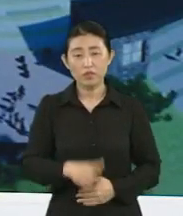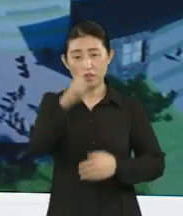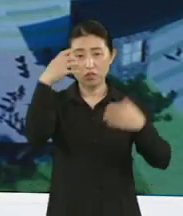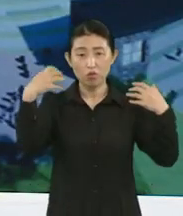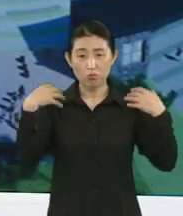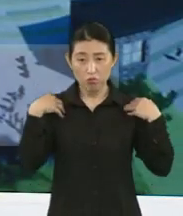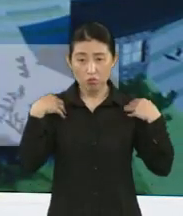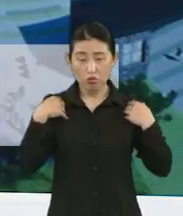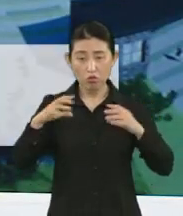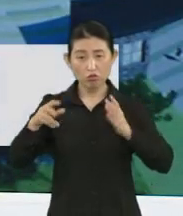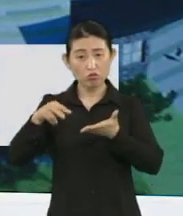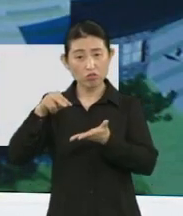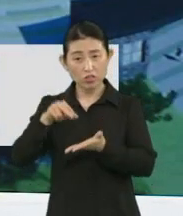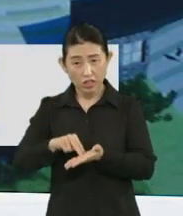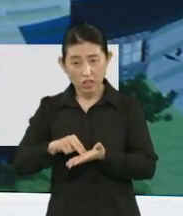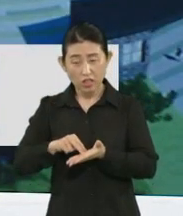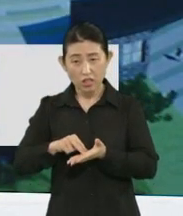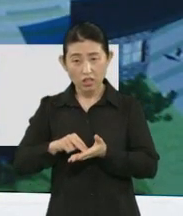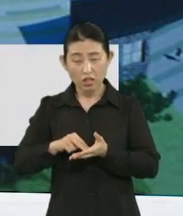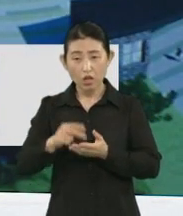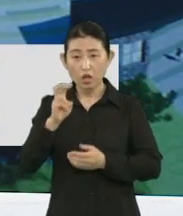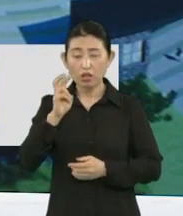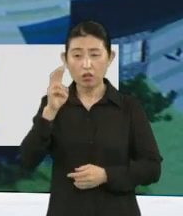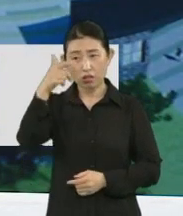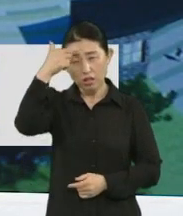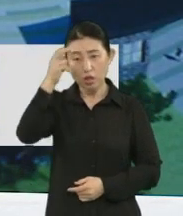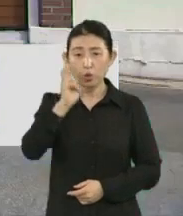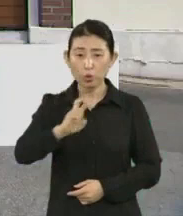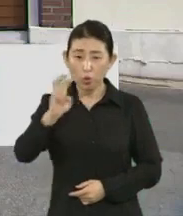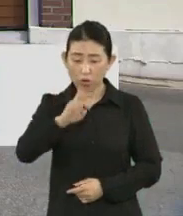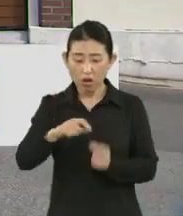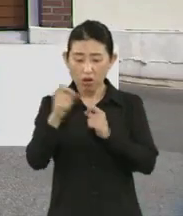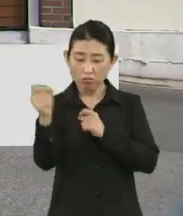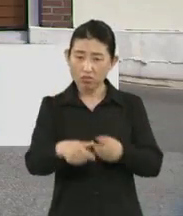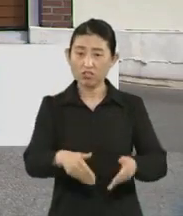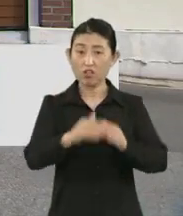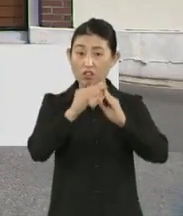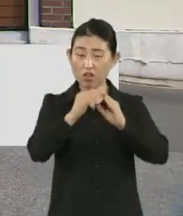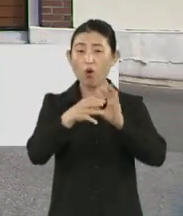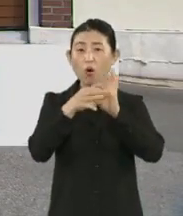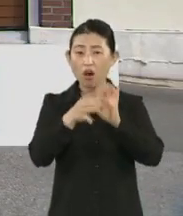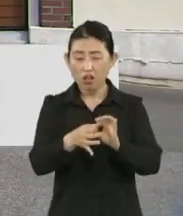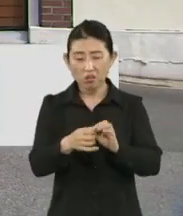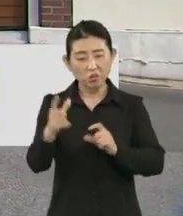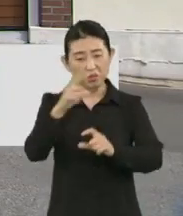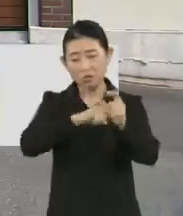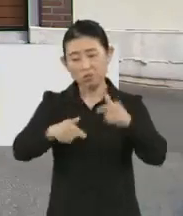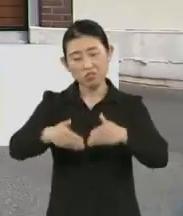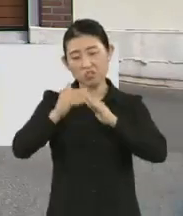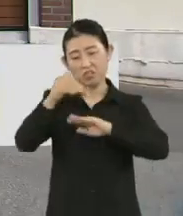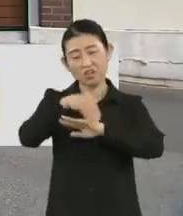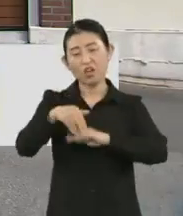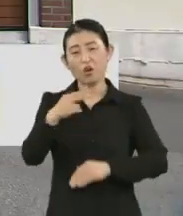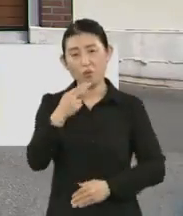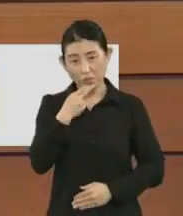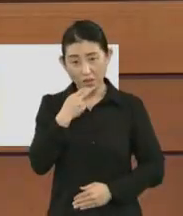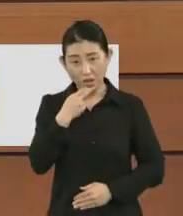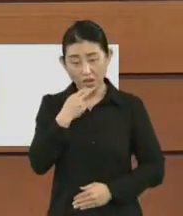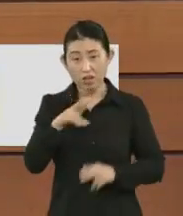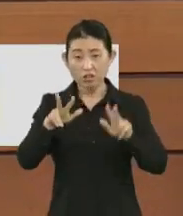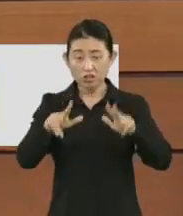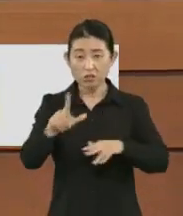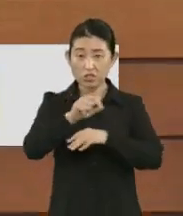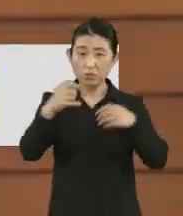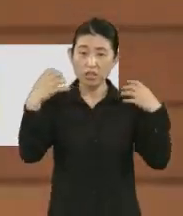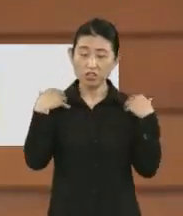정부가 국립국악원 분원 설치를 놓고 연구 용역 끝에 추가 건립 계획이 없다고 밝혀 공주와 광주, 강릉